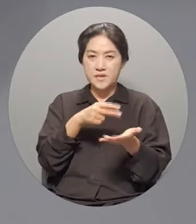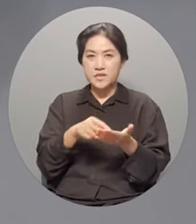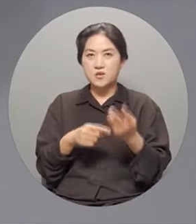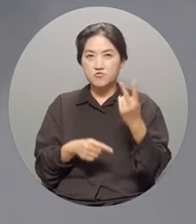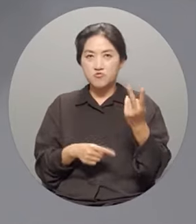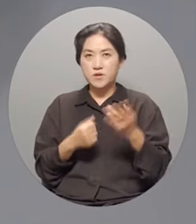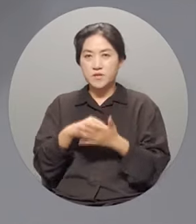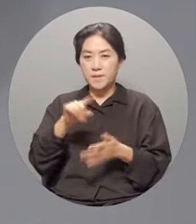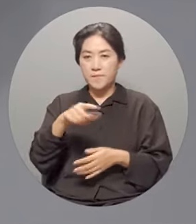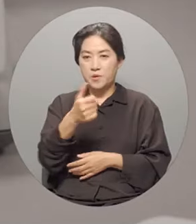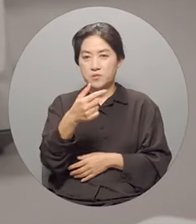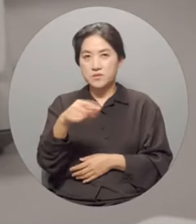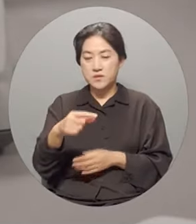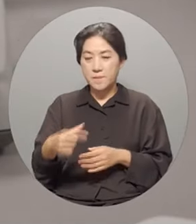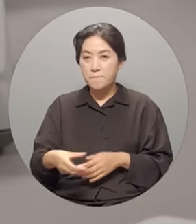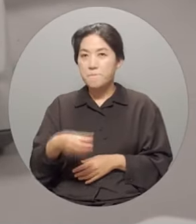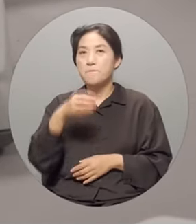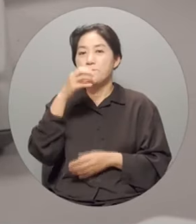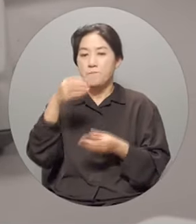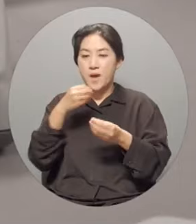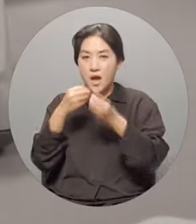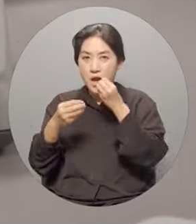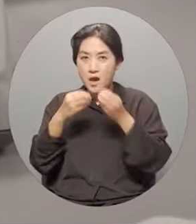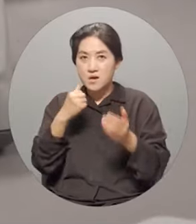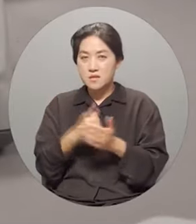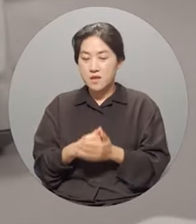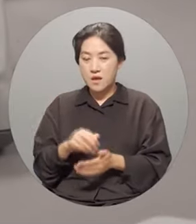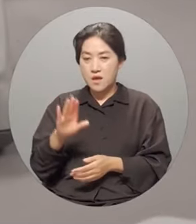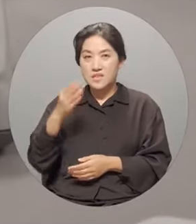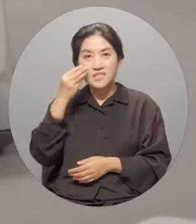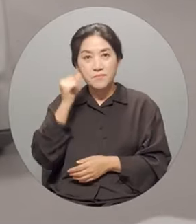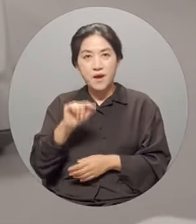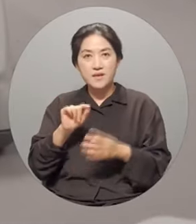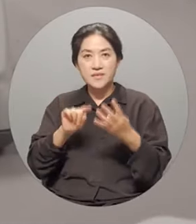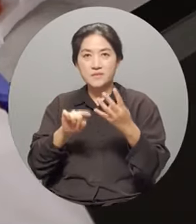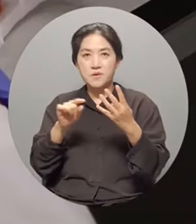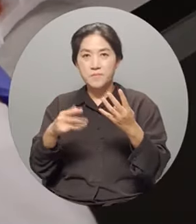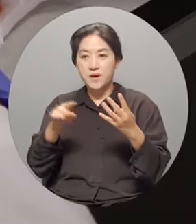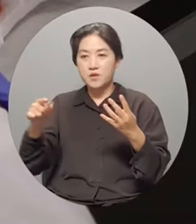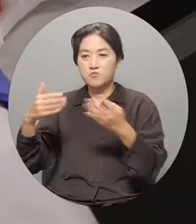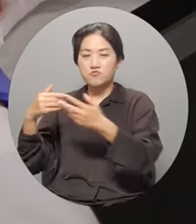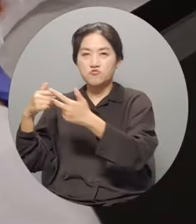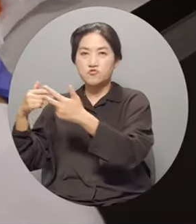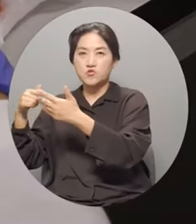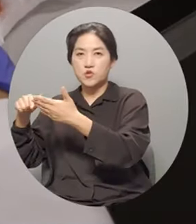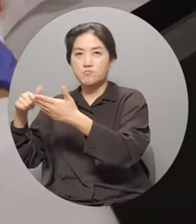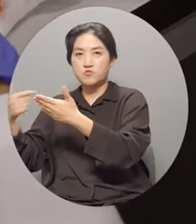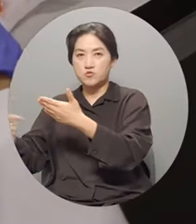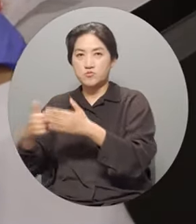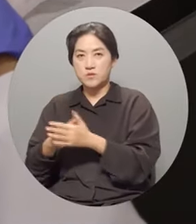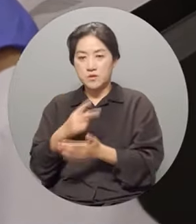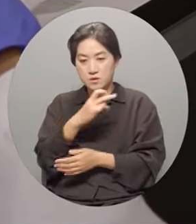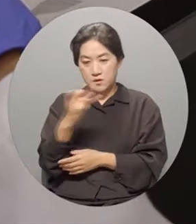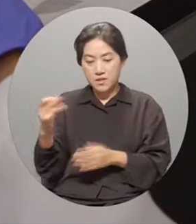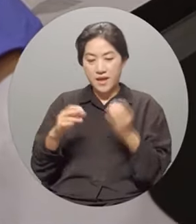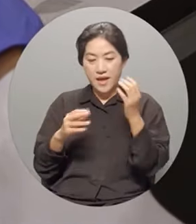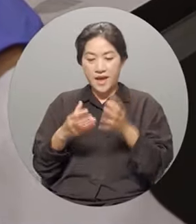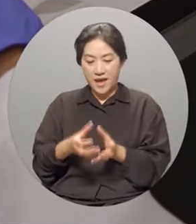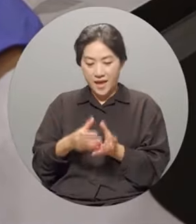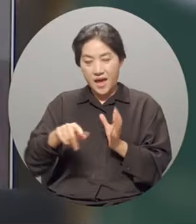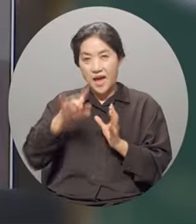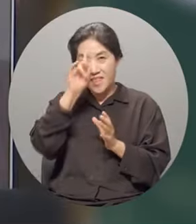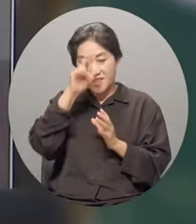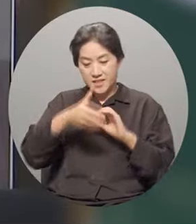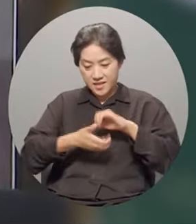해당하는 150g을 먹을 경우 포화지방 함량은 4.8에서 9.6g으로 13개 제품에서 한끼 기준량을